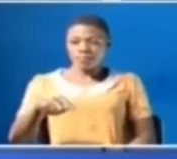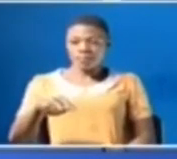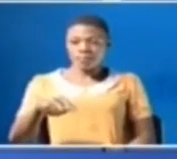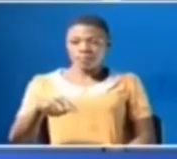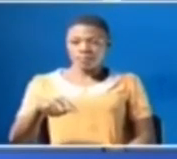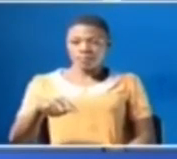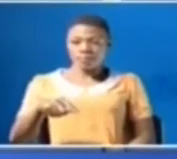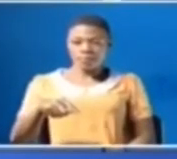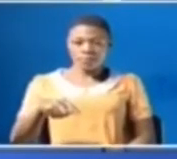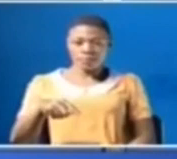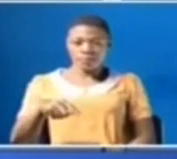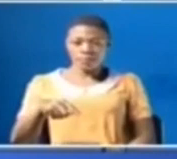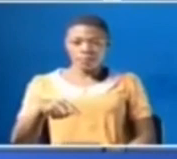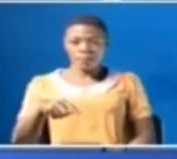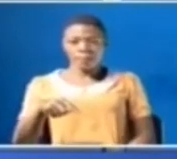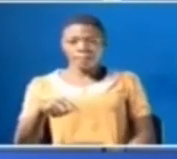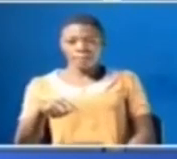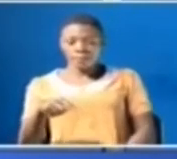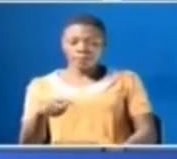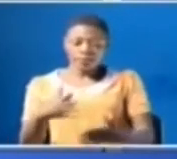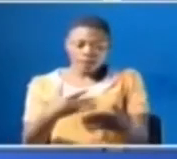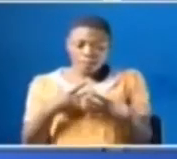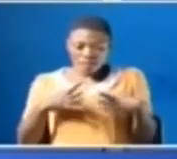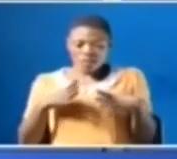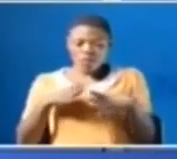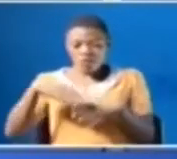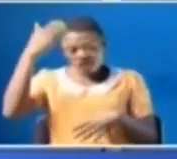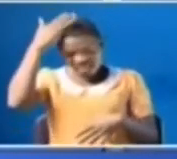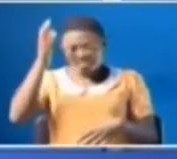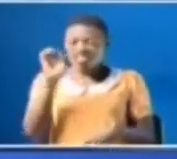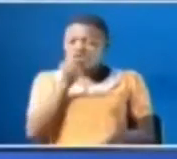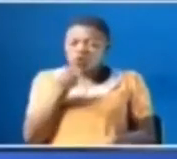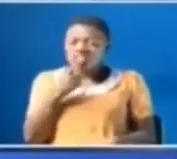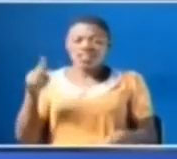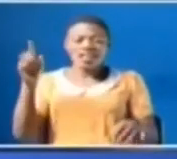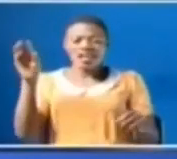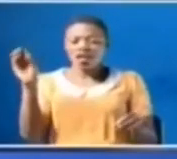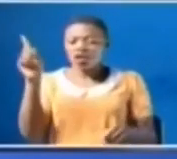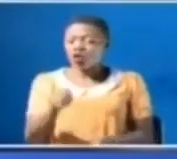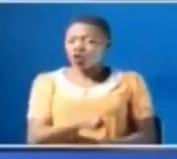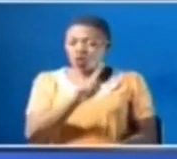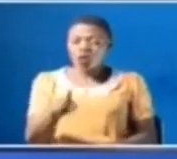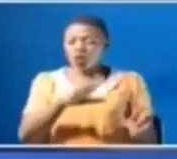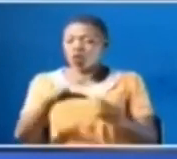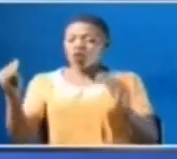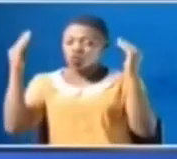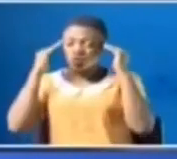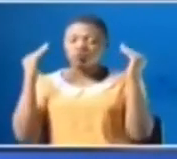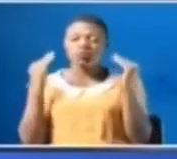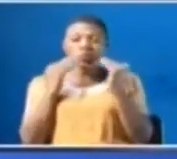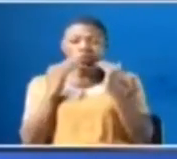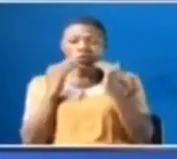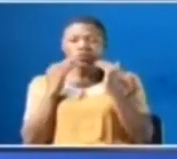Wale wenye taxi zile za taxi za zamani walisema hapana, wakaenda mpaka kotini, wakasema you